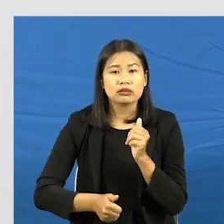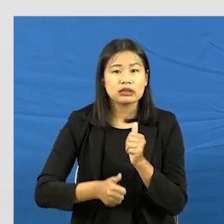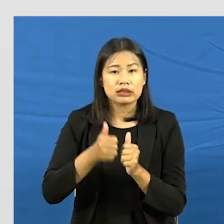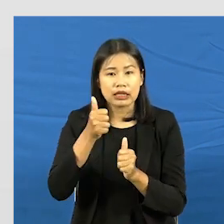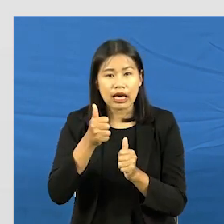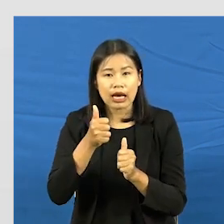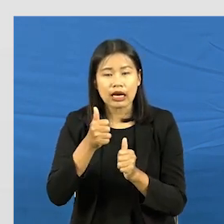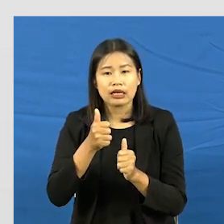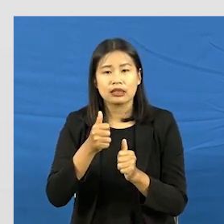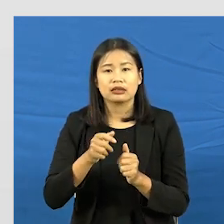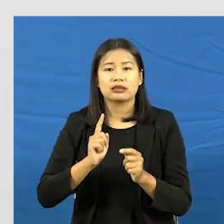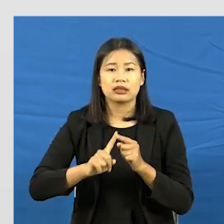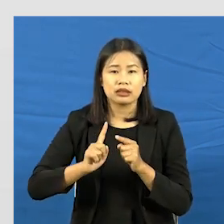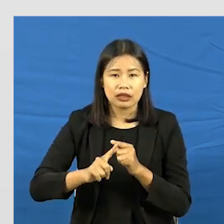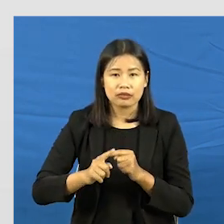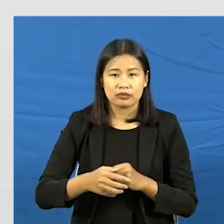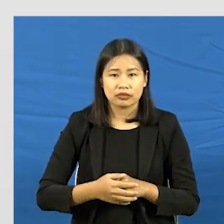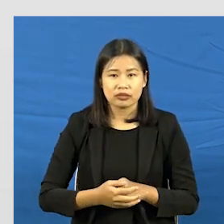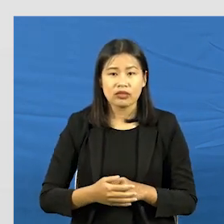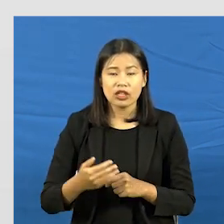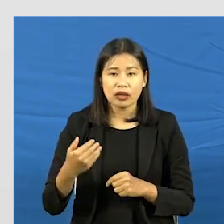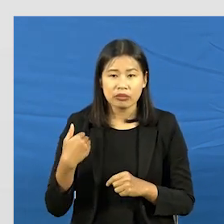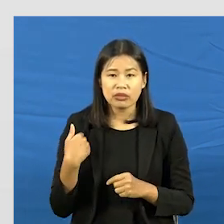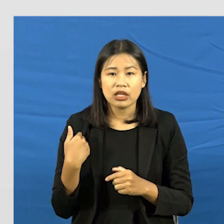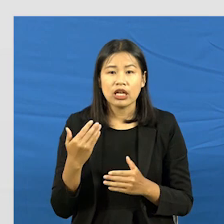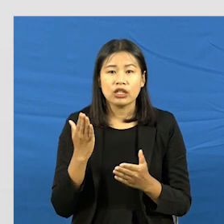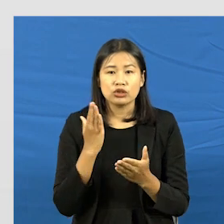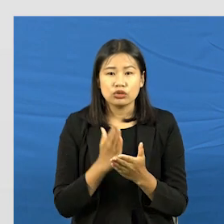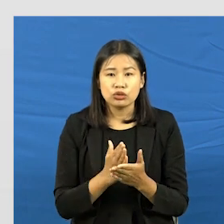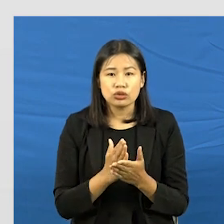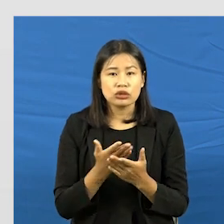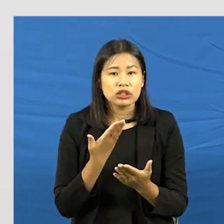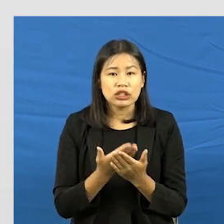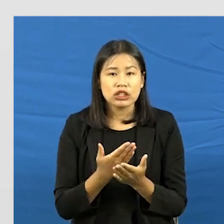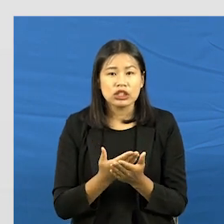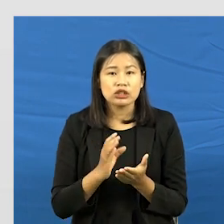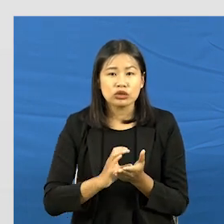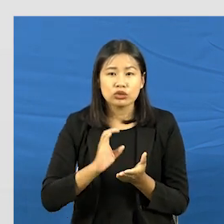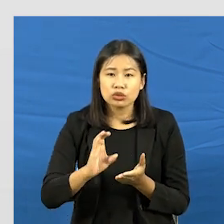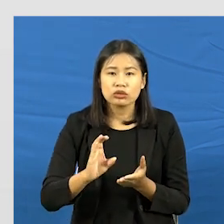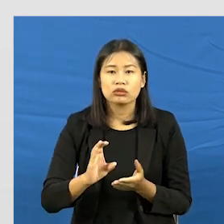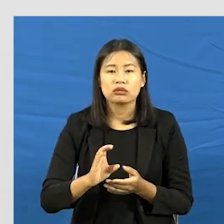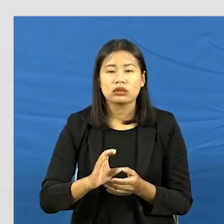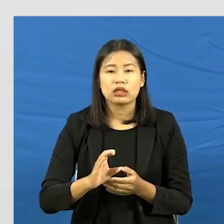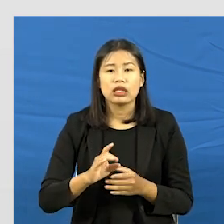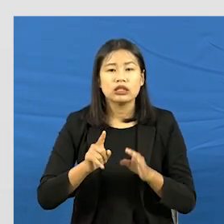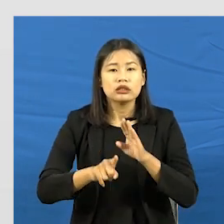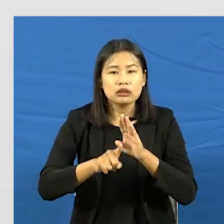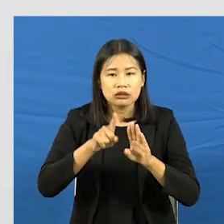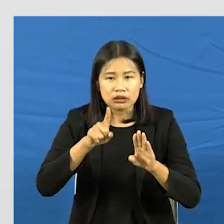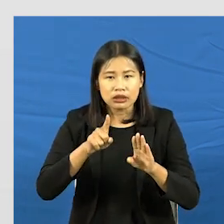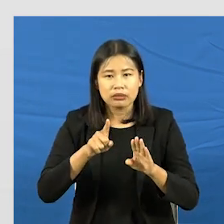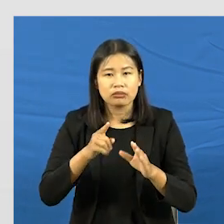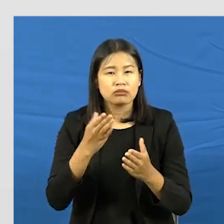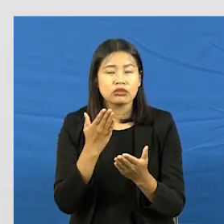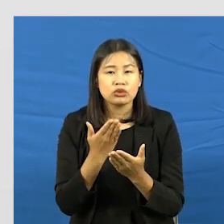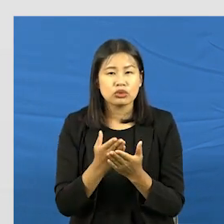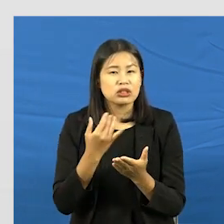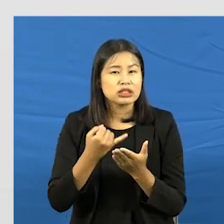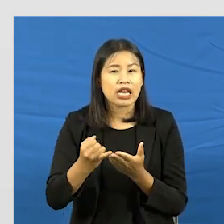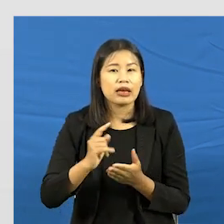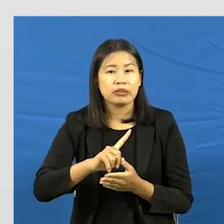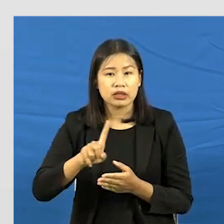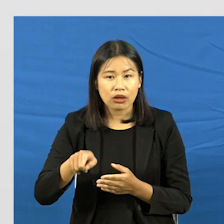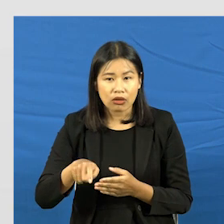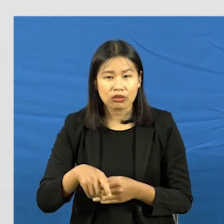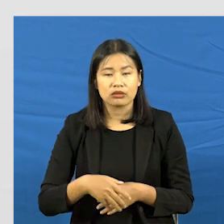การศึกษานะครับถ้าไปแข่งขันในระดับประเทศระดับนานาชาตินะได้ลำดับที่1 2 3กลับม